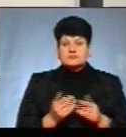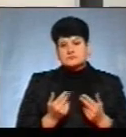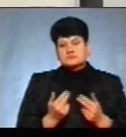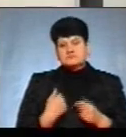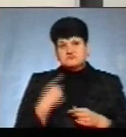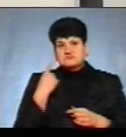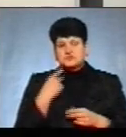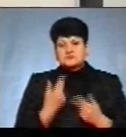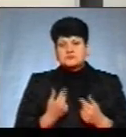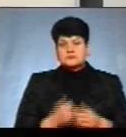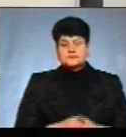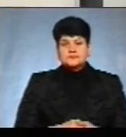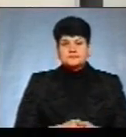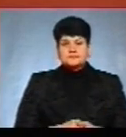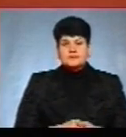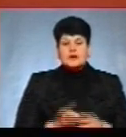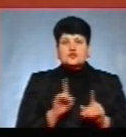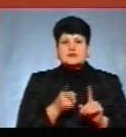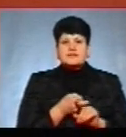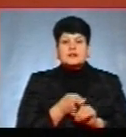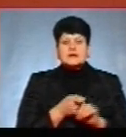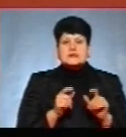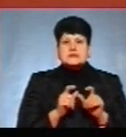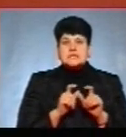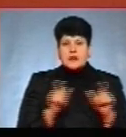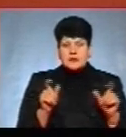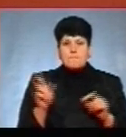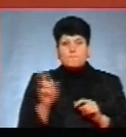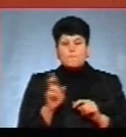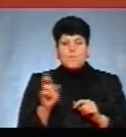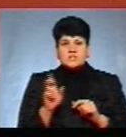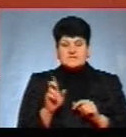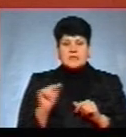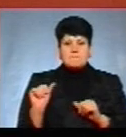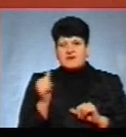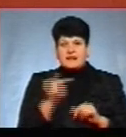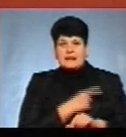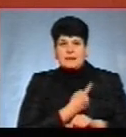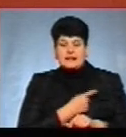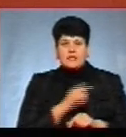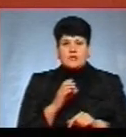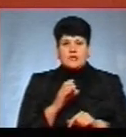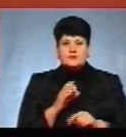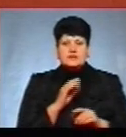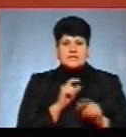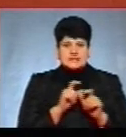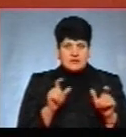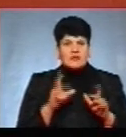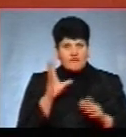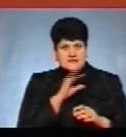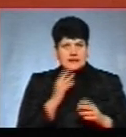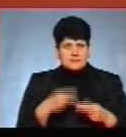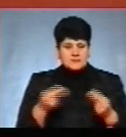Думаю, що так. Переконаний. Стосовно закладів, Борщівський первинно-медико-санітарний заклад, чи